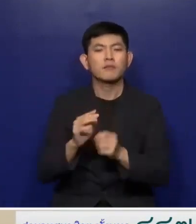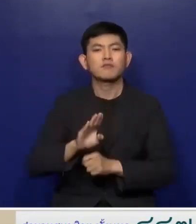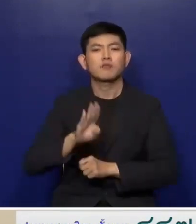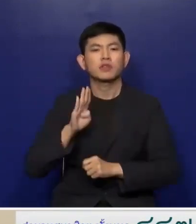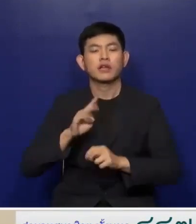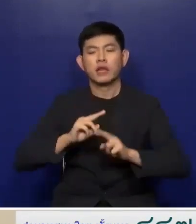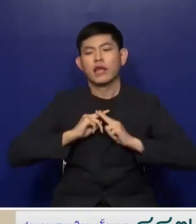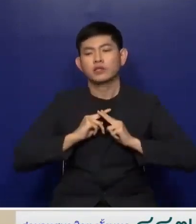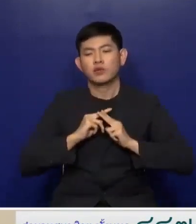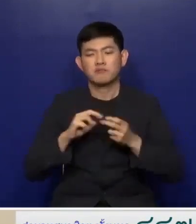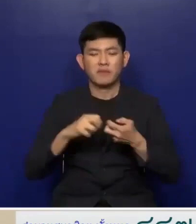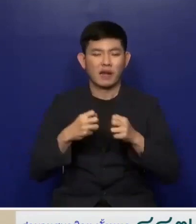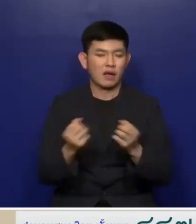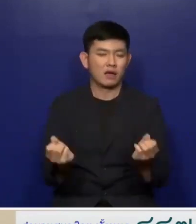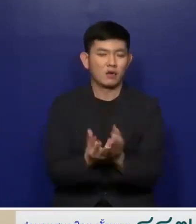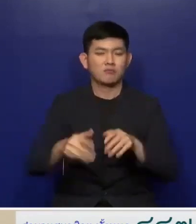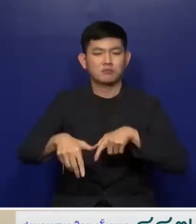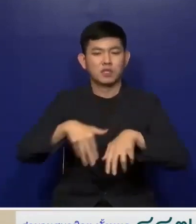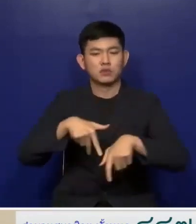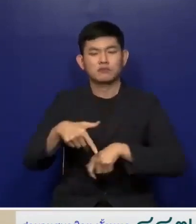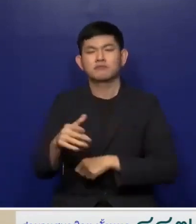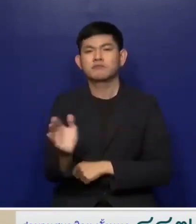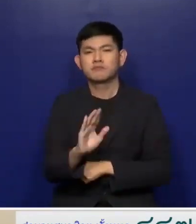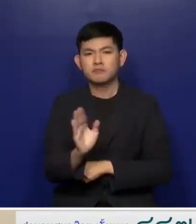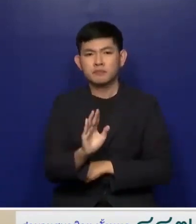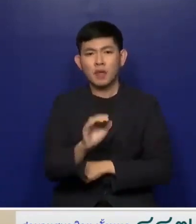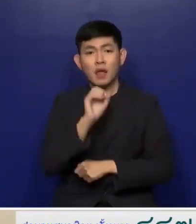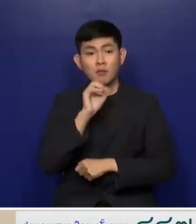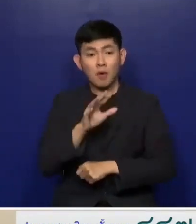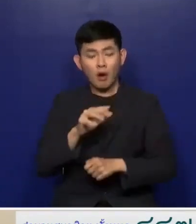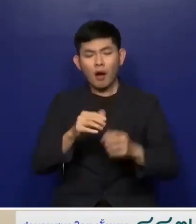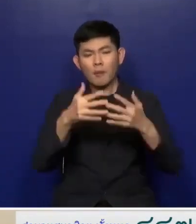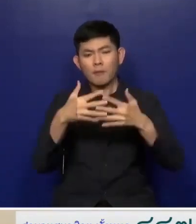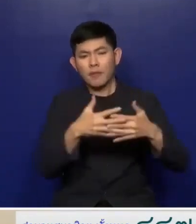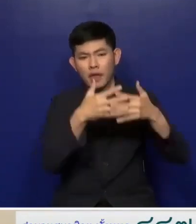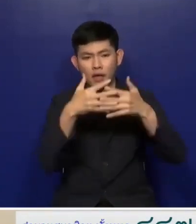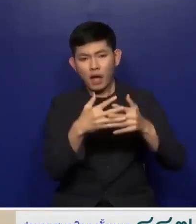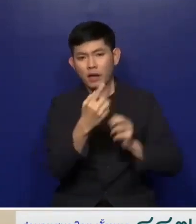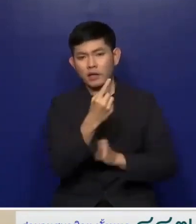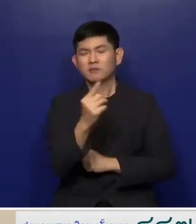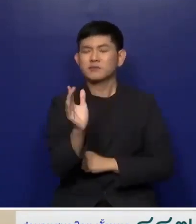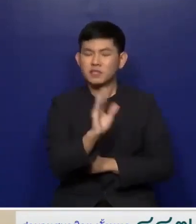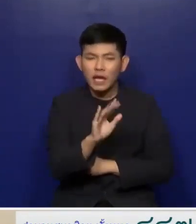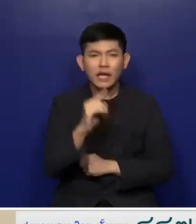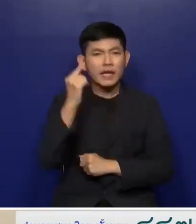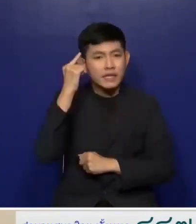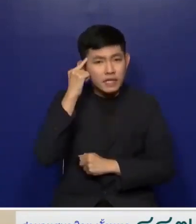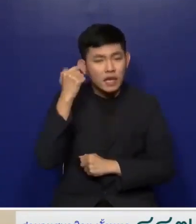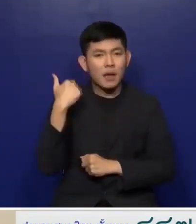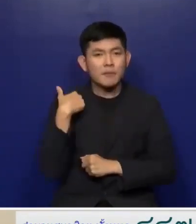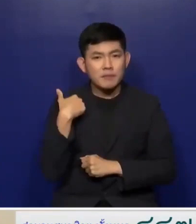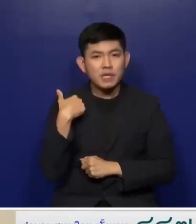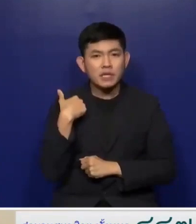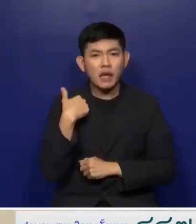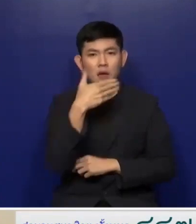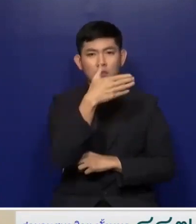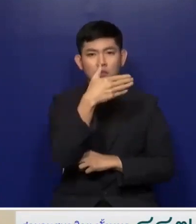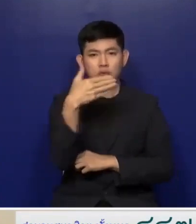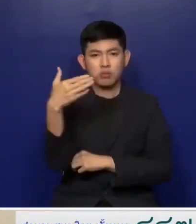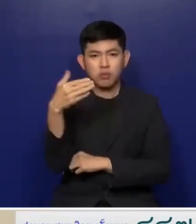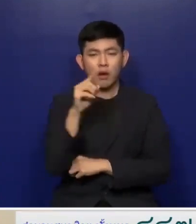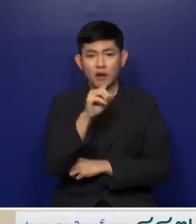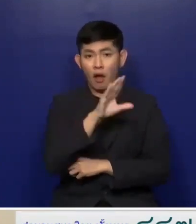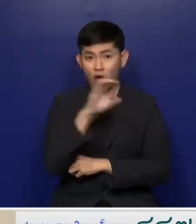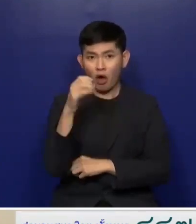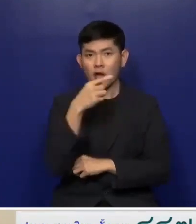ประชาชนขเขาเองแล้วททานบอกอยาประยเฉพาะสารัฐ ผมเชื่อว่ามีเป็นจำนวนร้อยประเทศในโลกนะครั